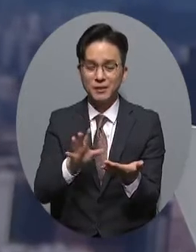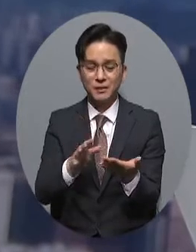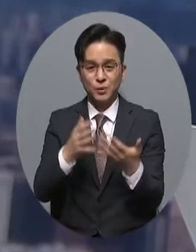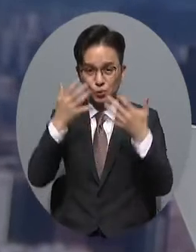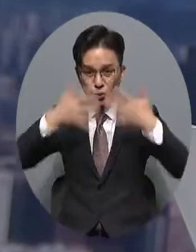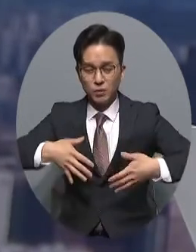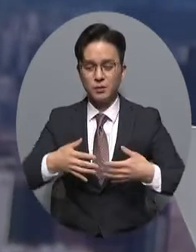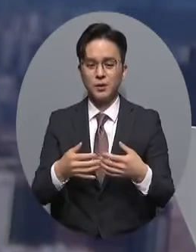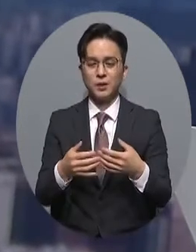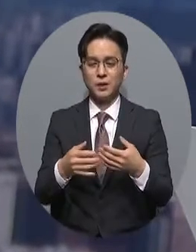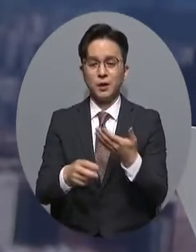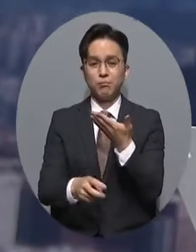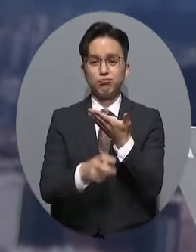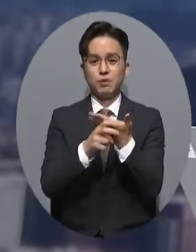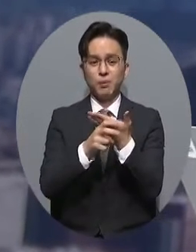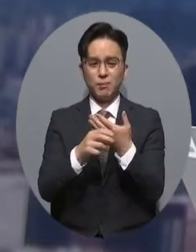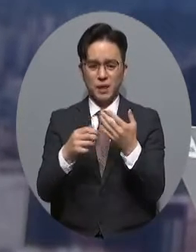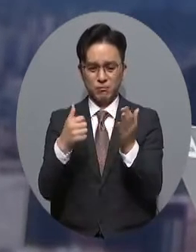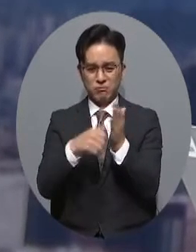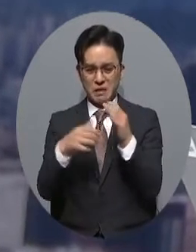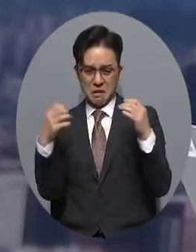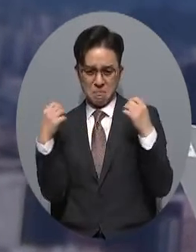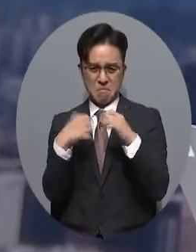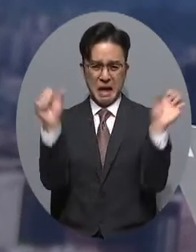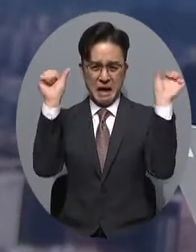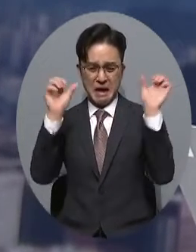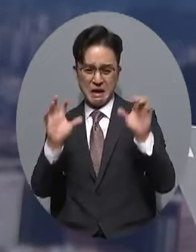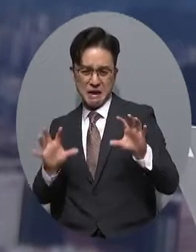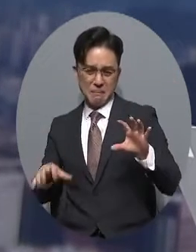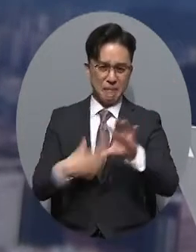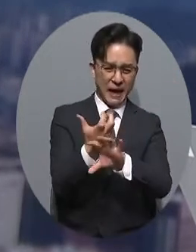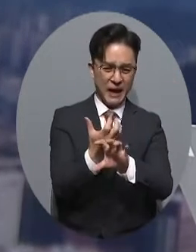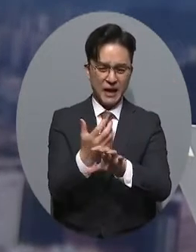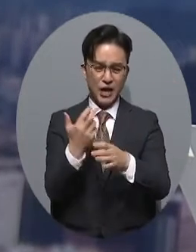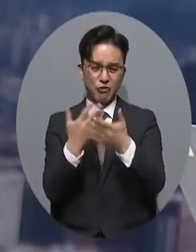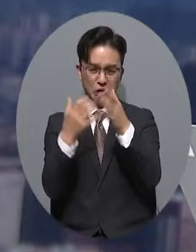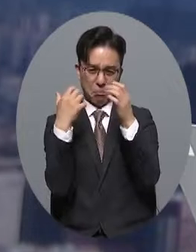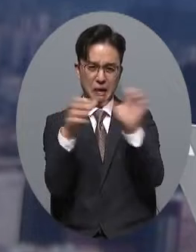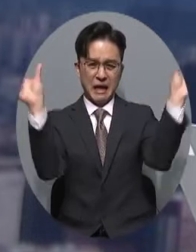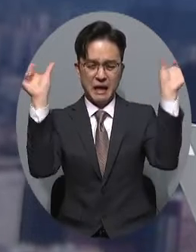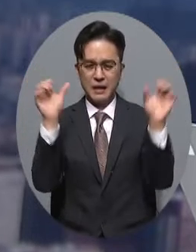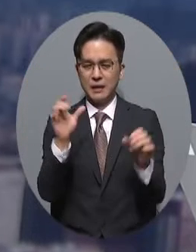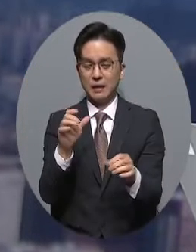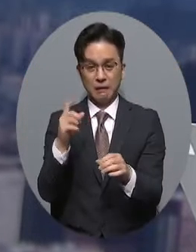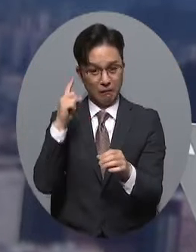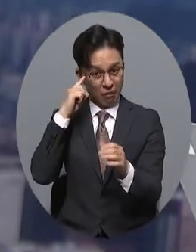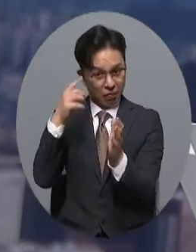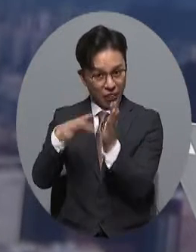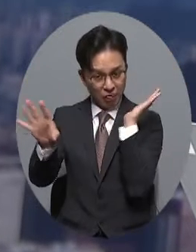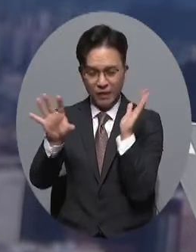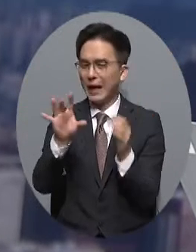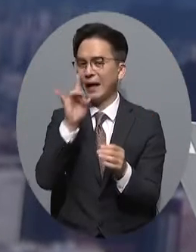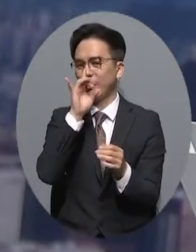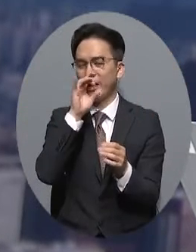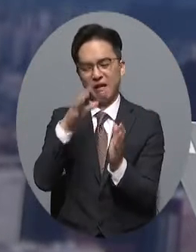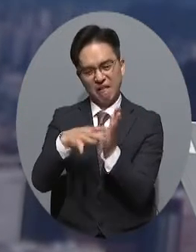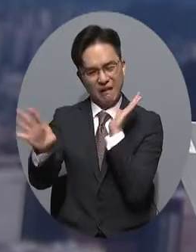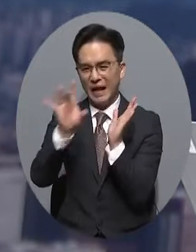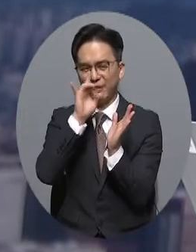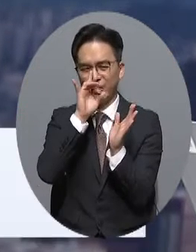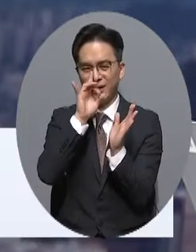있습니다 무슨 말씀이냐면 이번에 노란봉투법이다라고 하는 것은 뭐 지금 민주당과 그 정의당 같은 경우에는